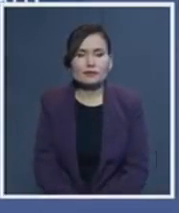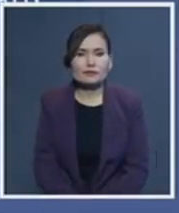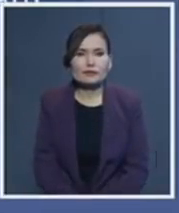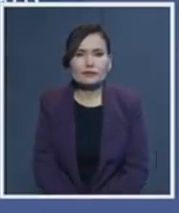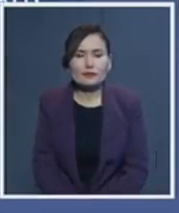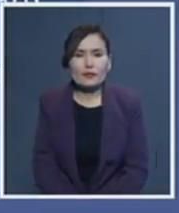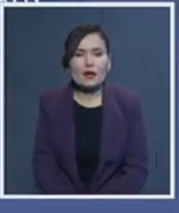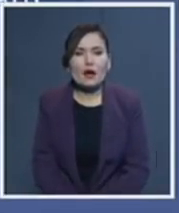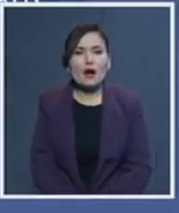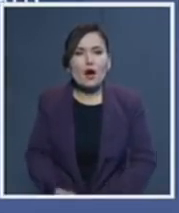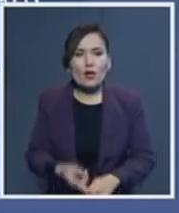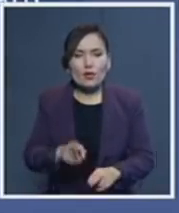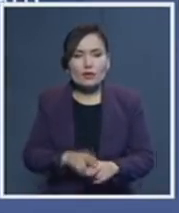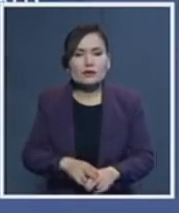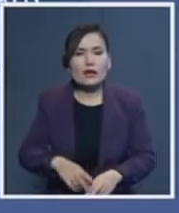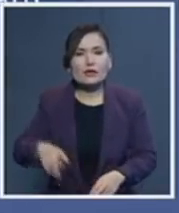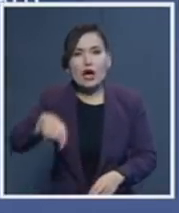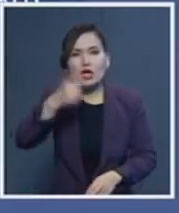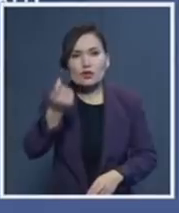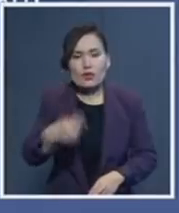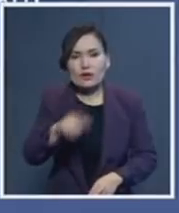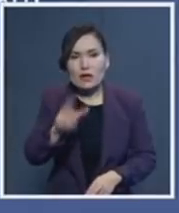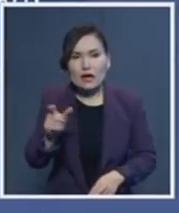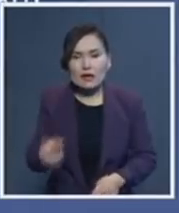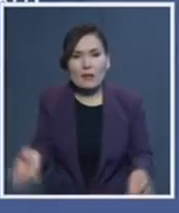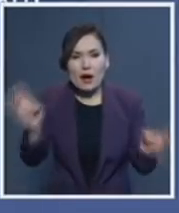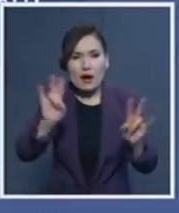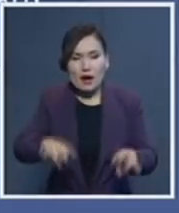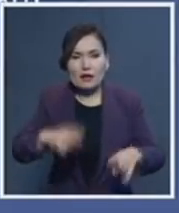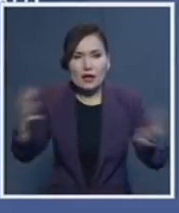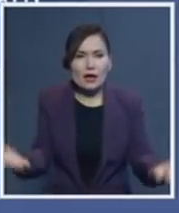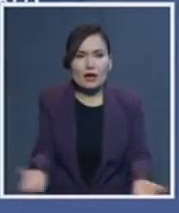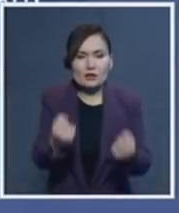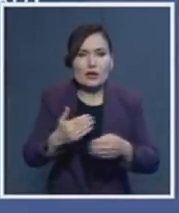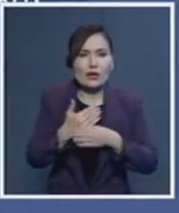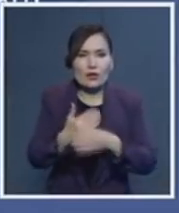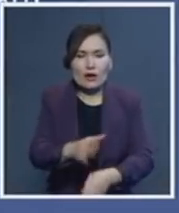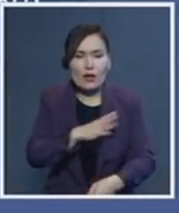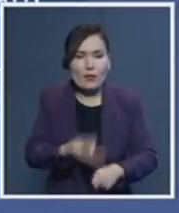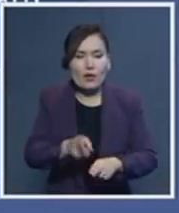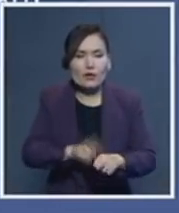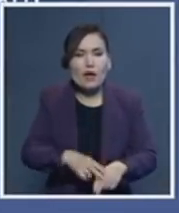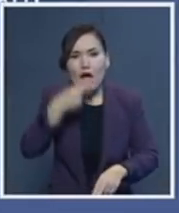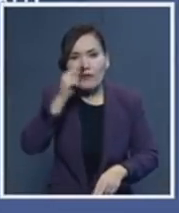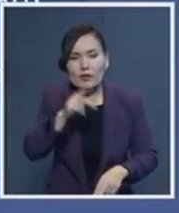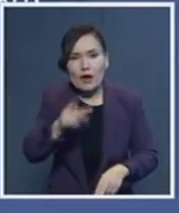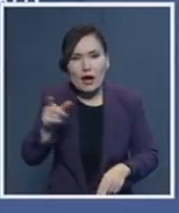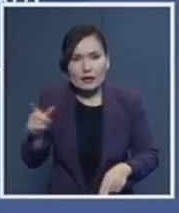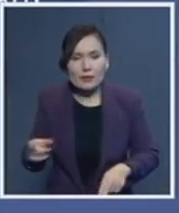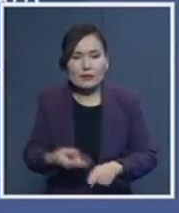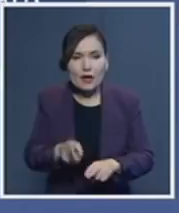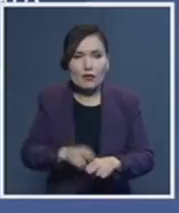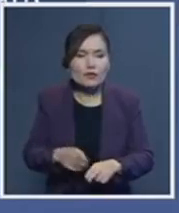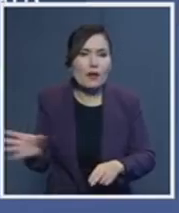Залымның сөзіне сеніп, дамашық жеріне барған, содан содырлардың тұтқынында отырған азаматтарды елбасы бүгін күнәсіздер деп айтты. Құтқару операциясының